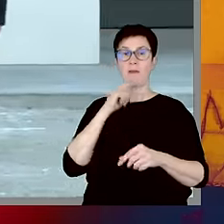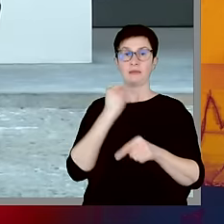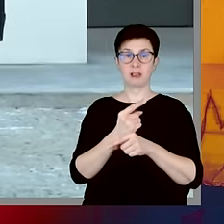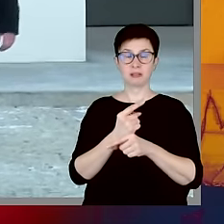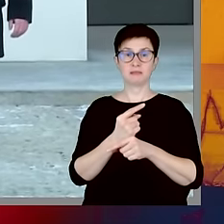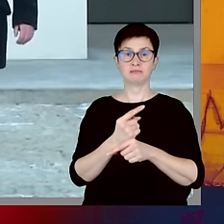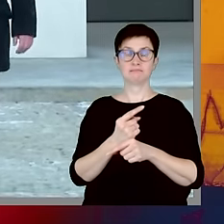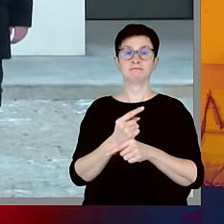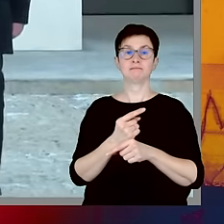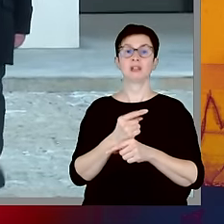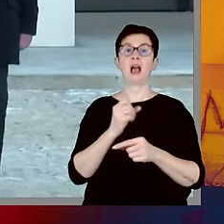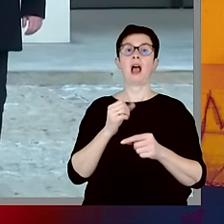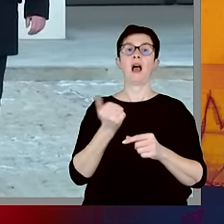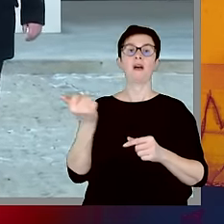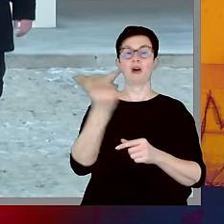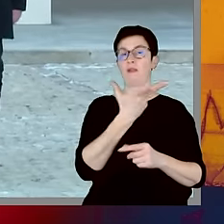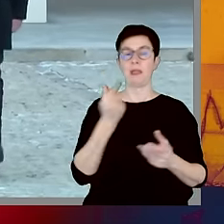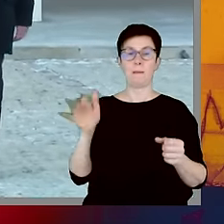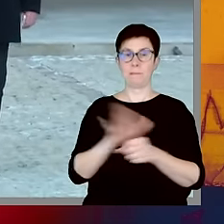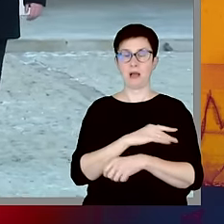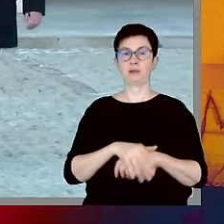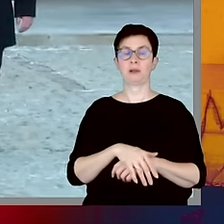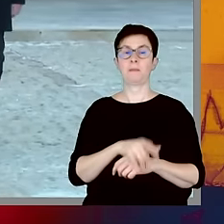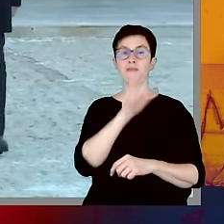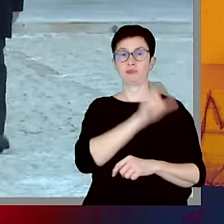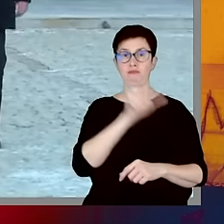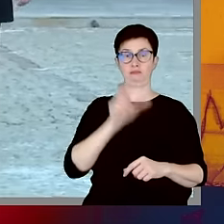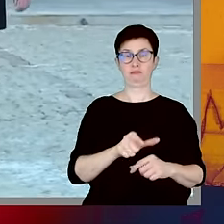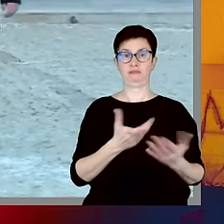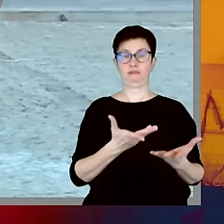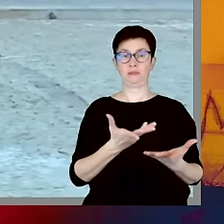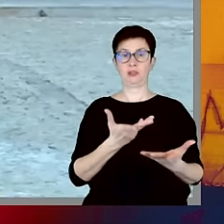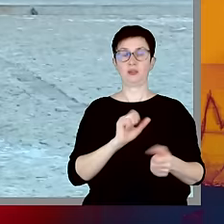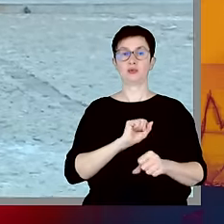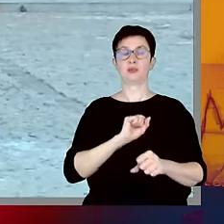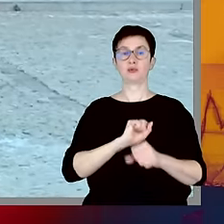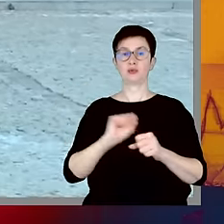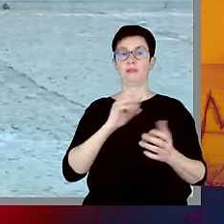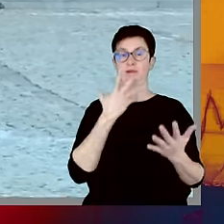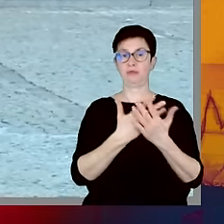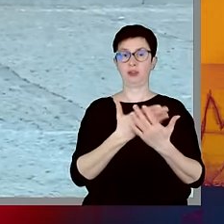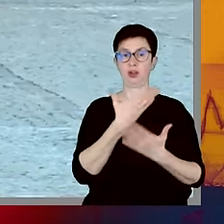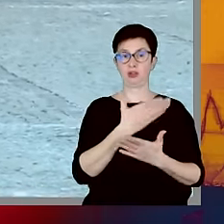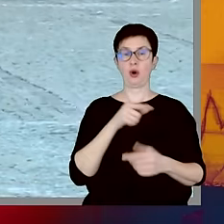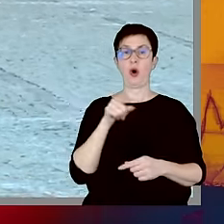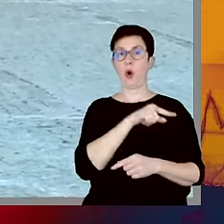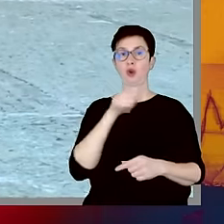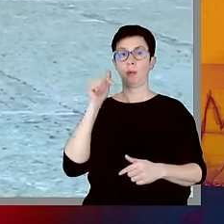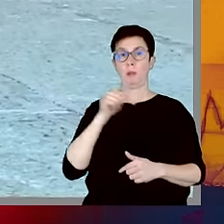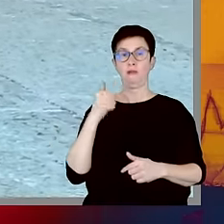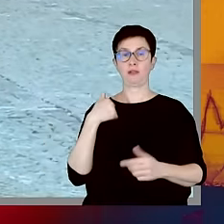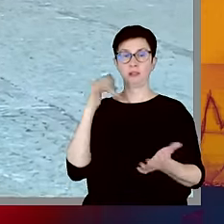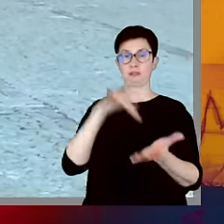mandaty są obsadzone, ale posłowie są w więzieniu. I oni powinni być na sali plenarnej